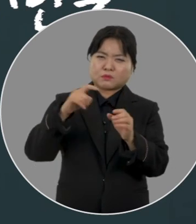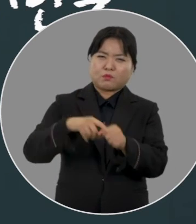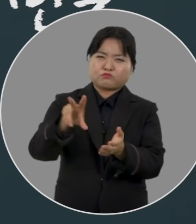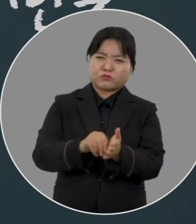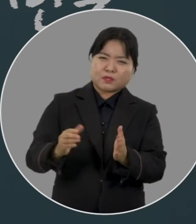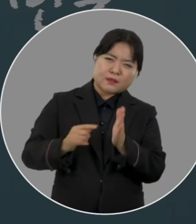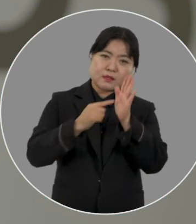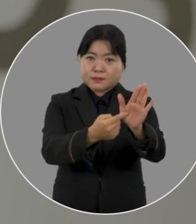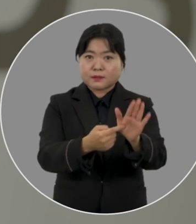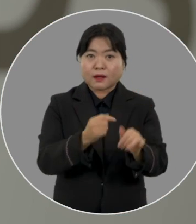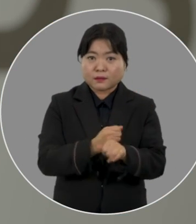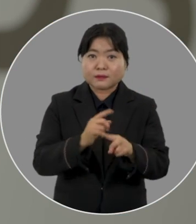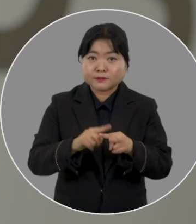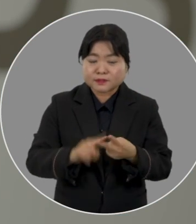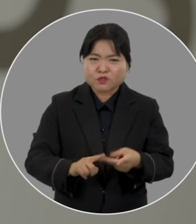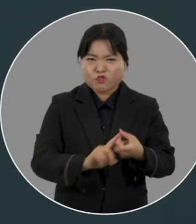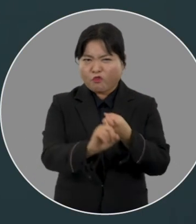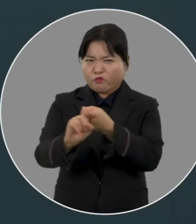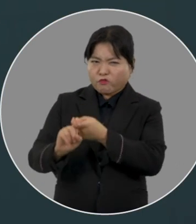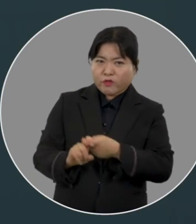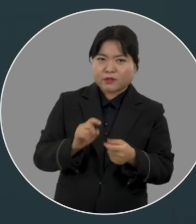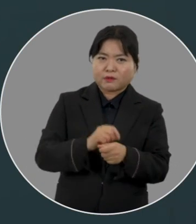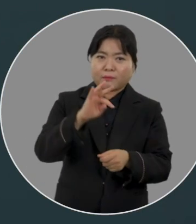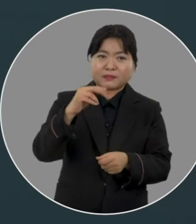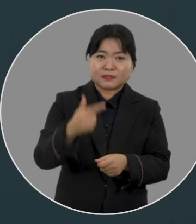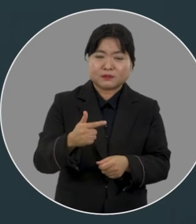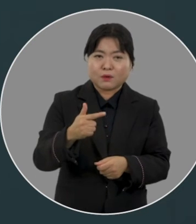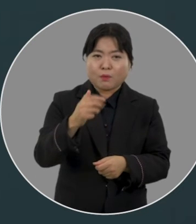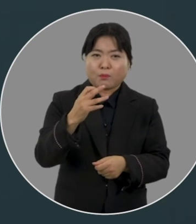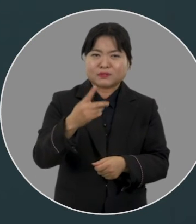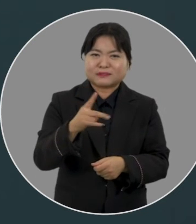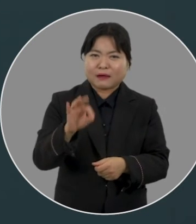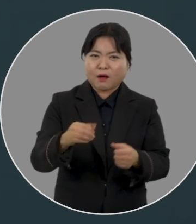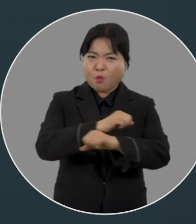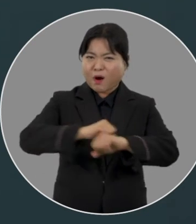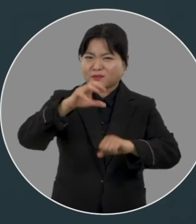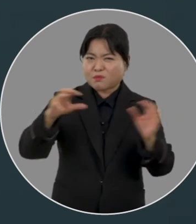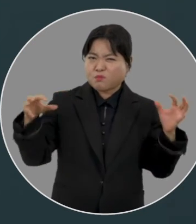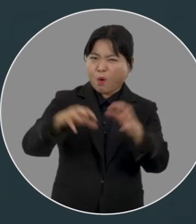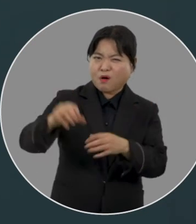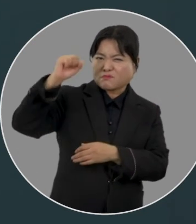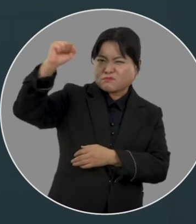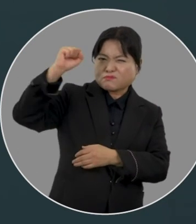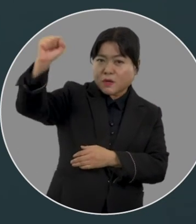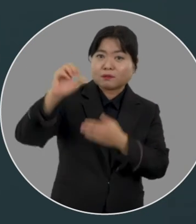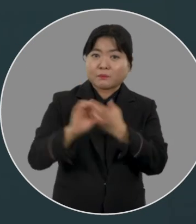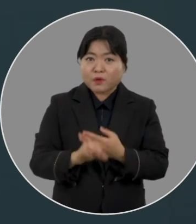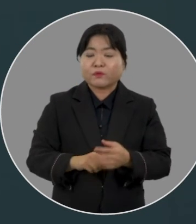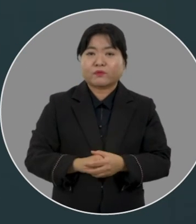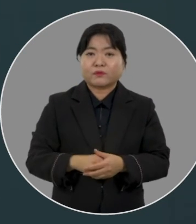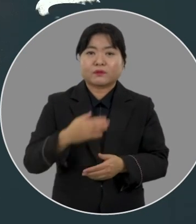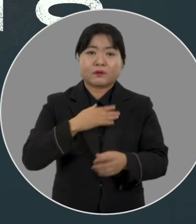제기를 한다든지 연대해서 베를린 포츠담 광장에 모여서 시위했다면 제가